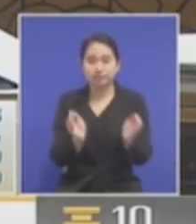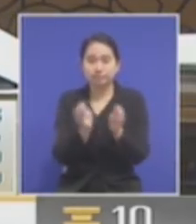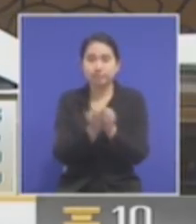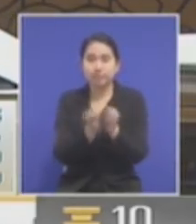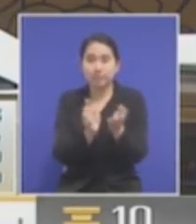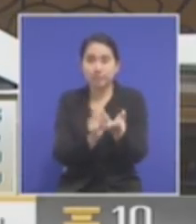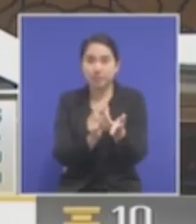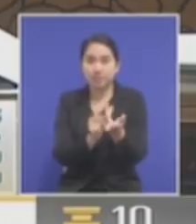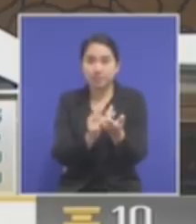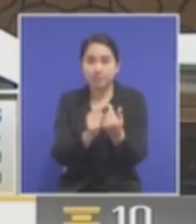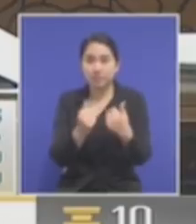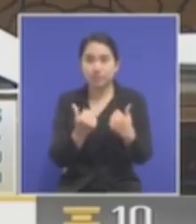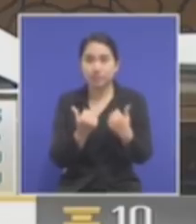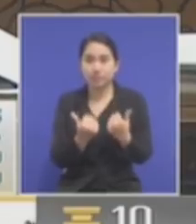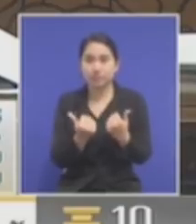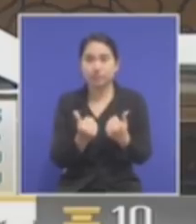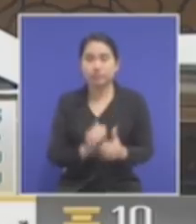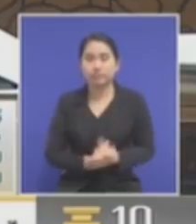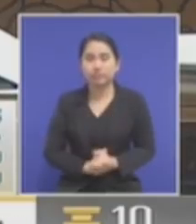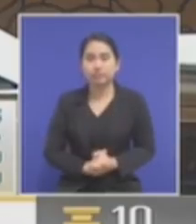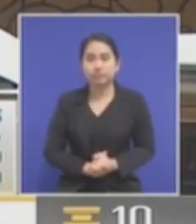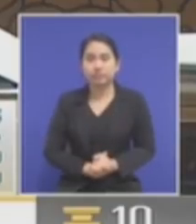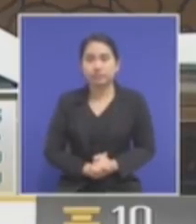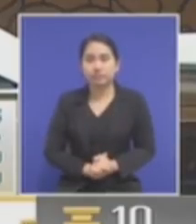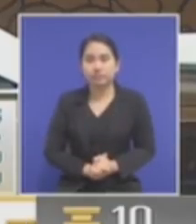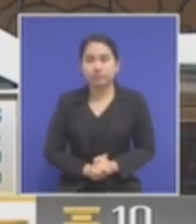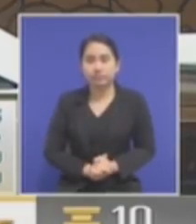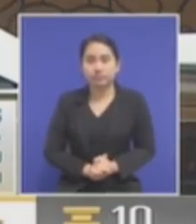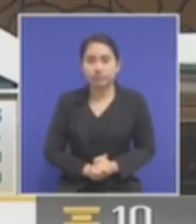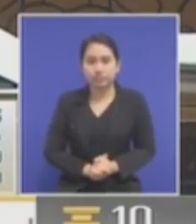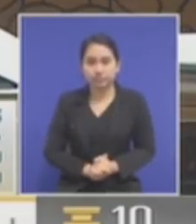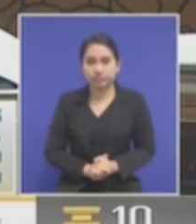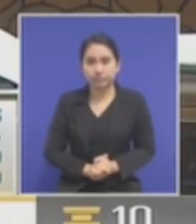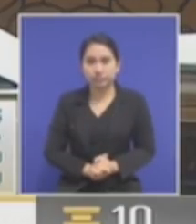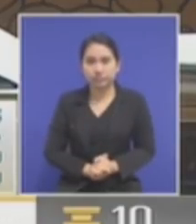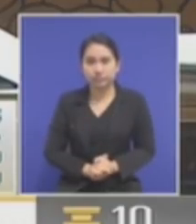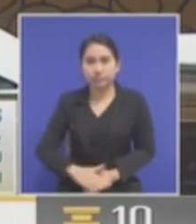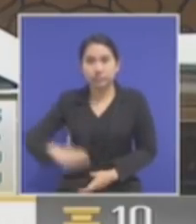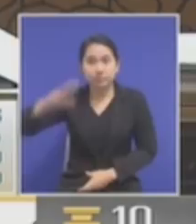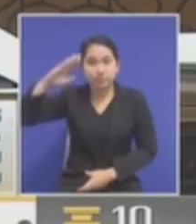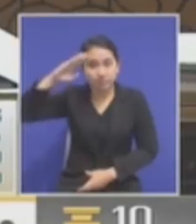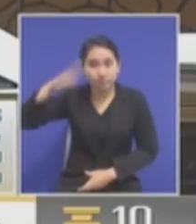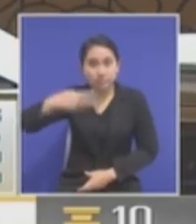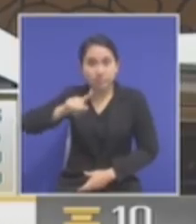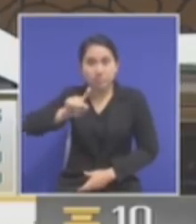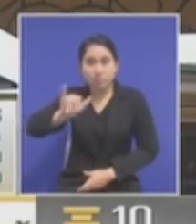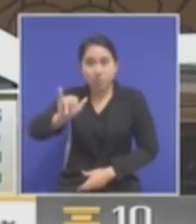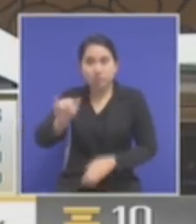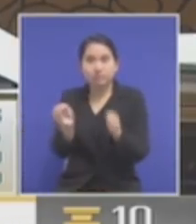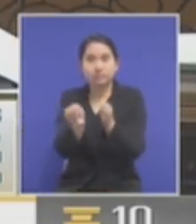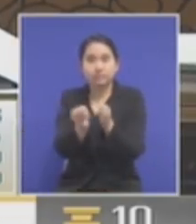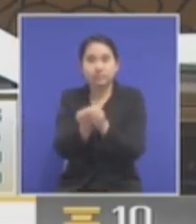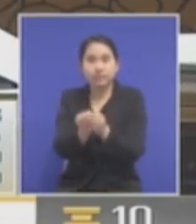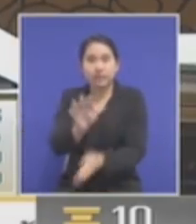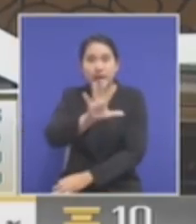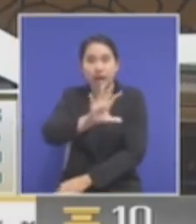พวกเรานะครับการนับคะแนนปรากฏว่าพลเอกประยุทธ์จันทร์โอชาได้500